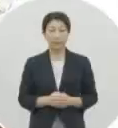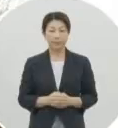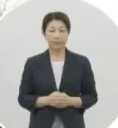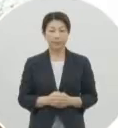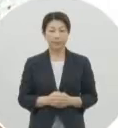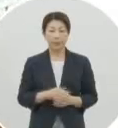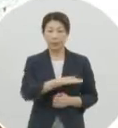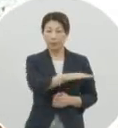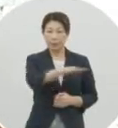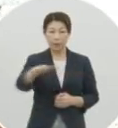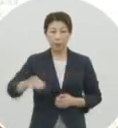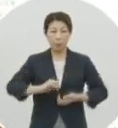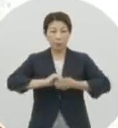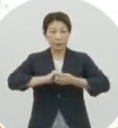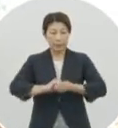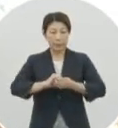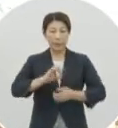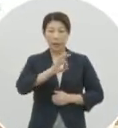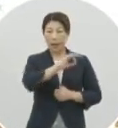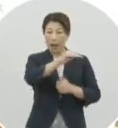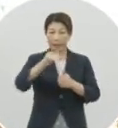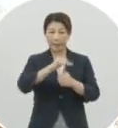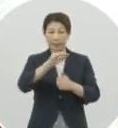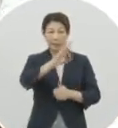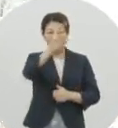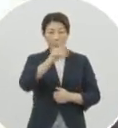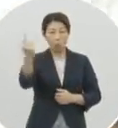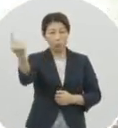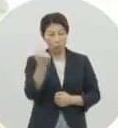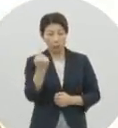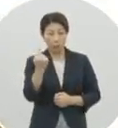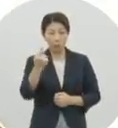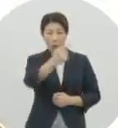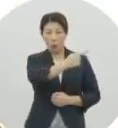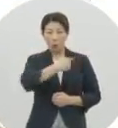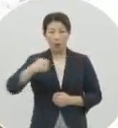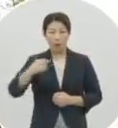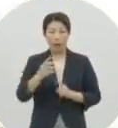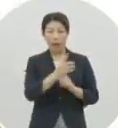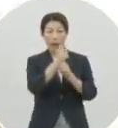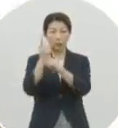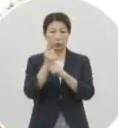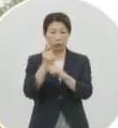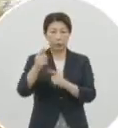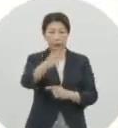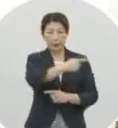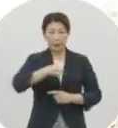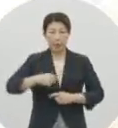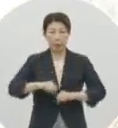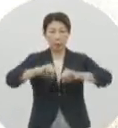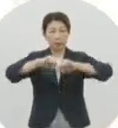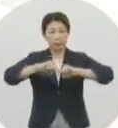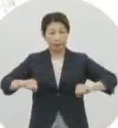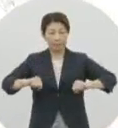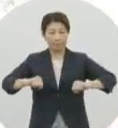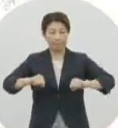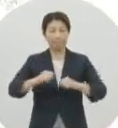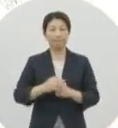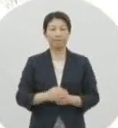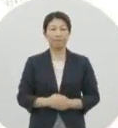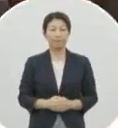皆の者、ぜひ愛知に観光に参れ。我ら 服部半蔵忍者隊、ここに水産は。